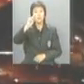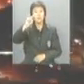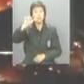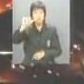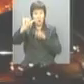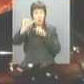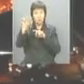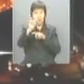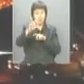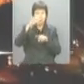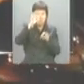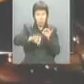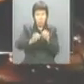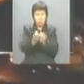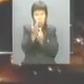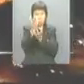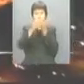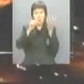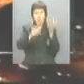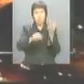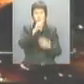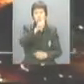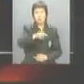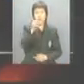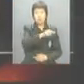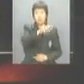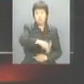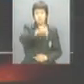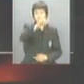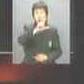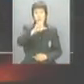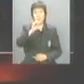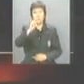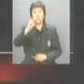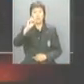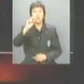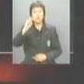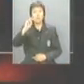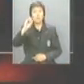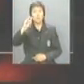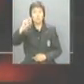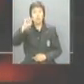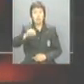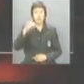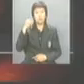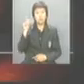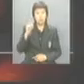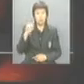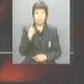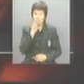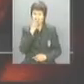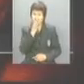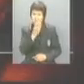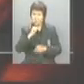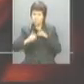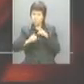ลิงไหม้ระหว่างการก่อจราจรในกรุงลอนดอนเป็นคืนที่3ติดต่อกันค่ะผู้เห็นเหตุการณ์เล่าว่าเห็นกลุ่มวัยรุ่นราว20คนนะคะเ